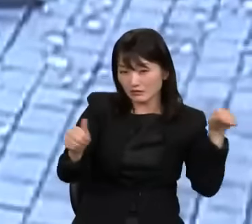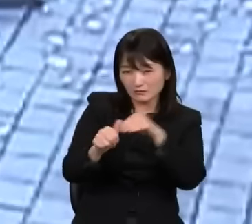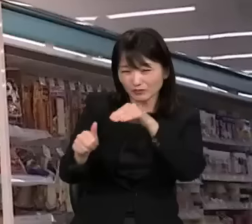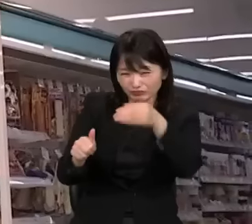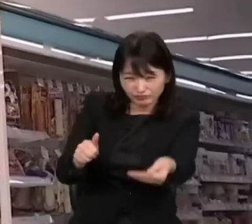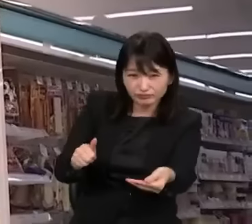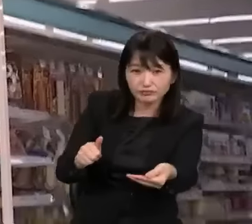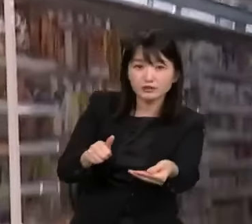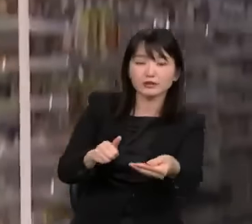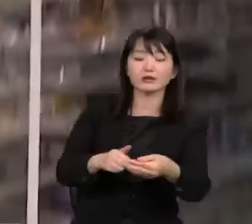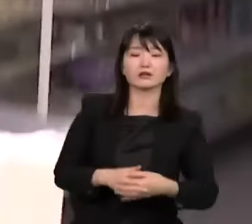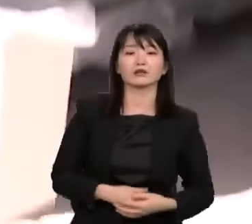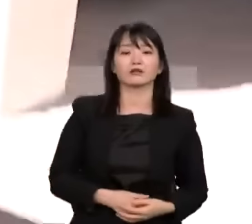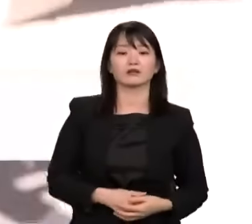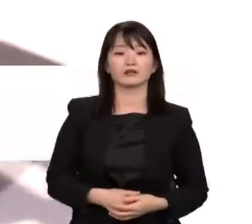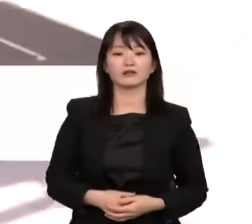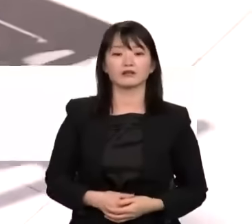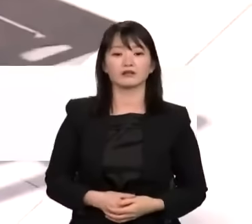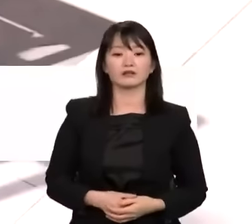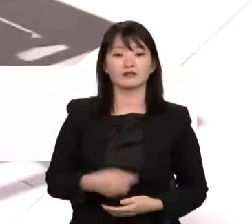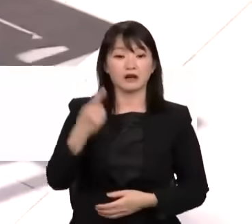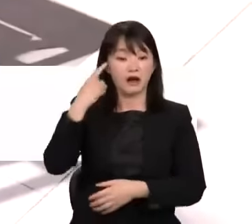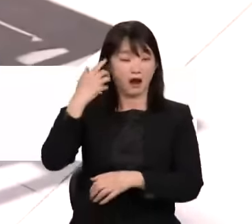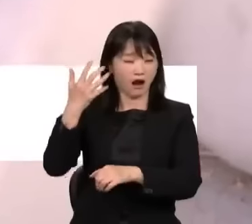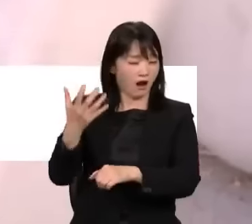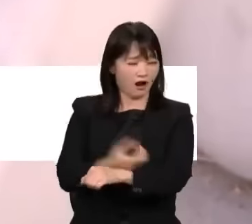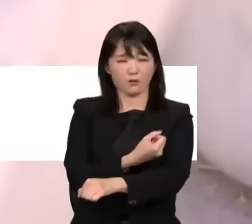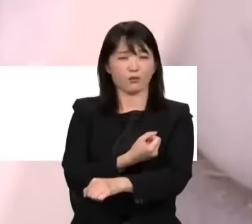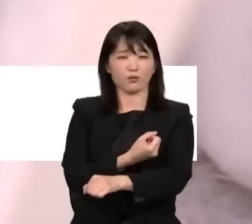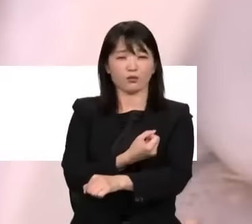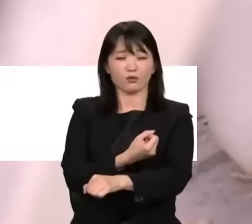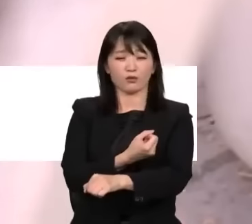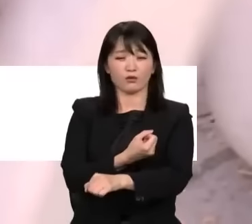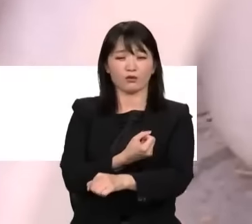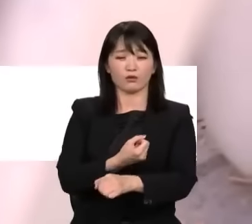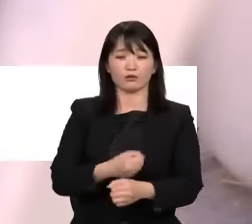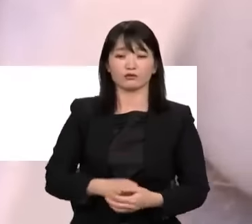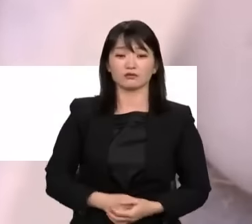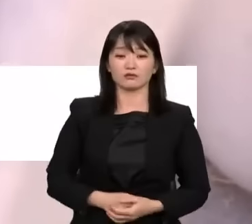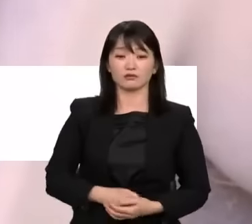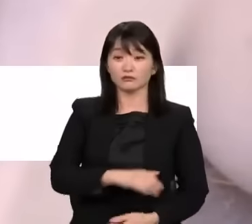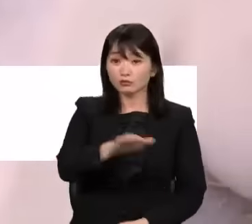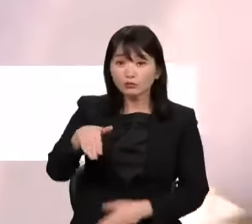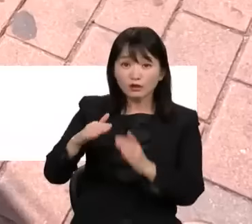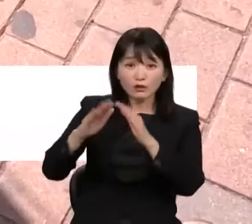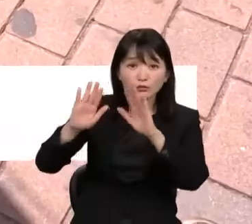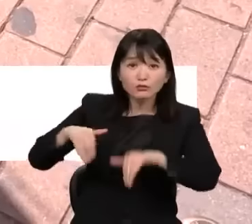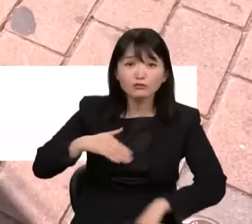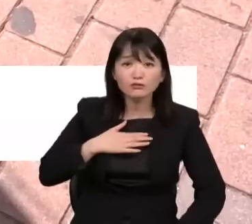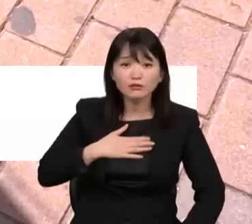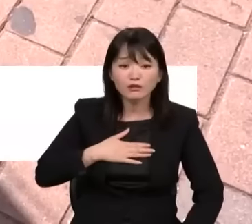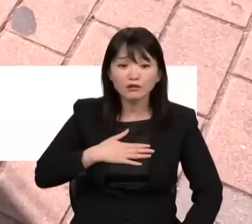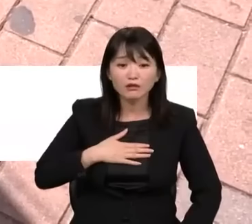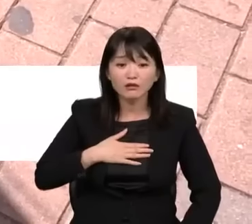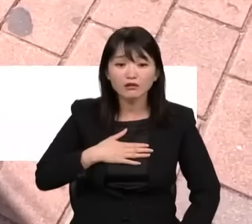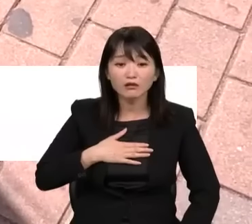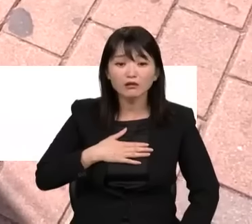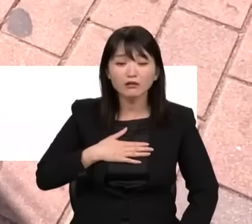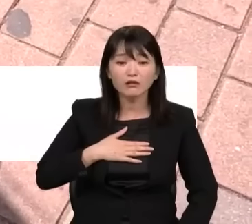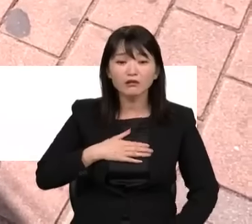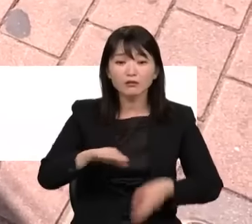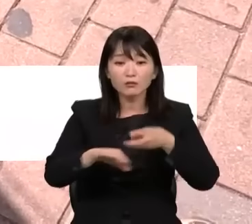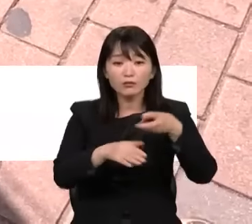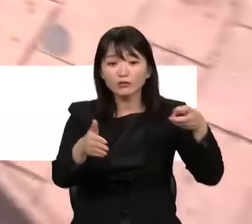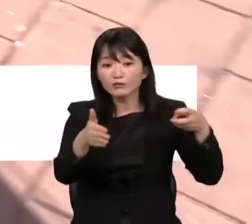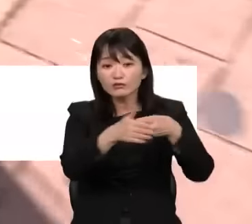뒤집혔습니다. 큰 거였어요. 너무너무 크게 들렸어요. 나는 우리 집이 무너지는 줄 알았어요. 앉아